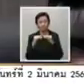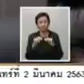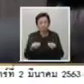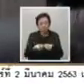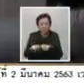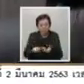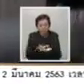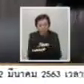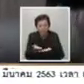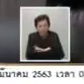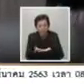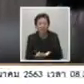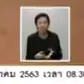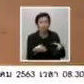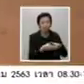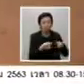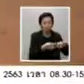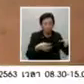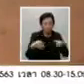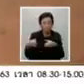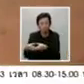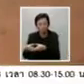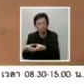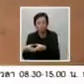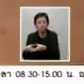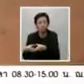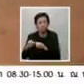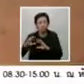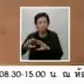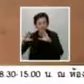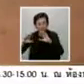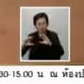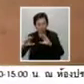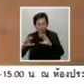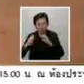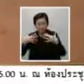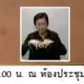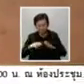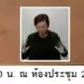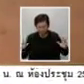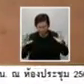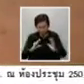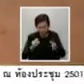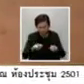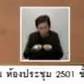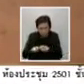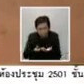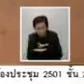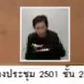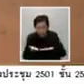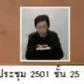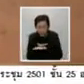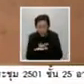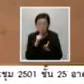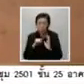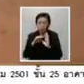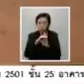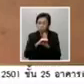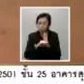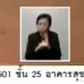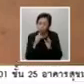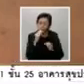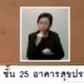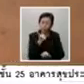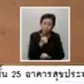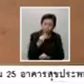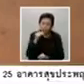หรือกันระหว่างพิบทั้งสองฝ่ายมีการพูดคุยนะครับว่าประเด็นไหนควรจะพูดได้ไม่ได้อย่